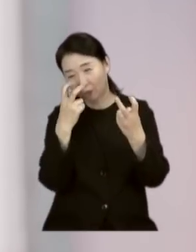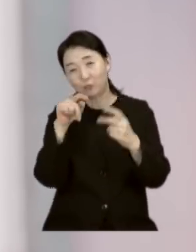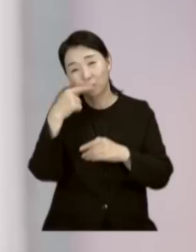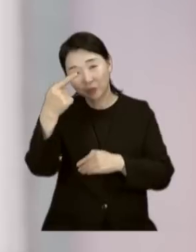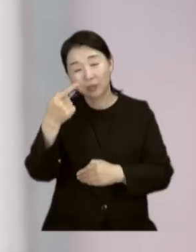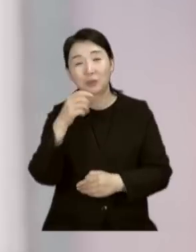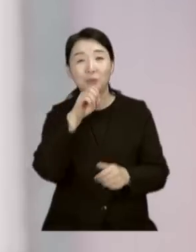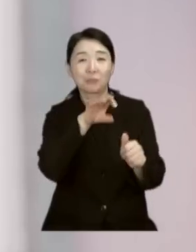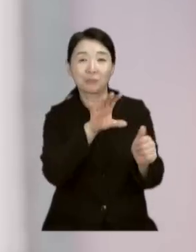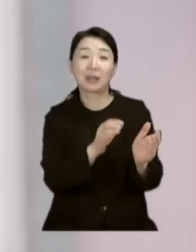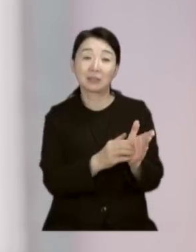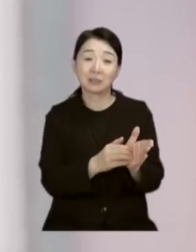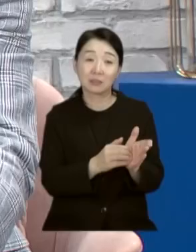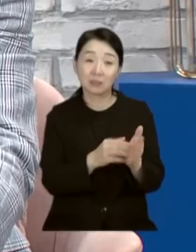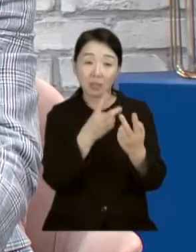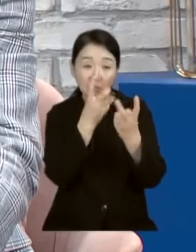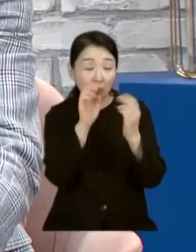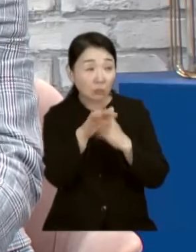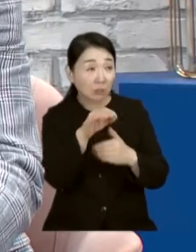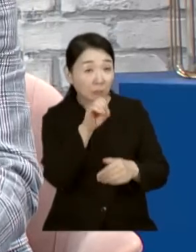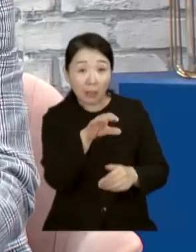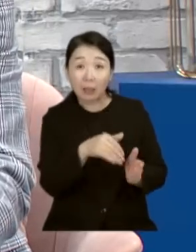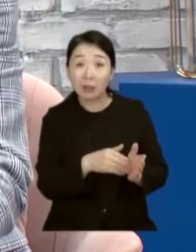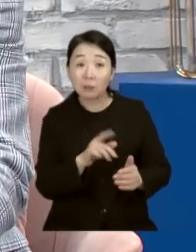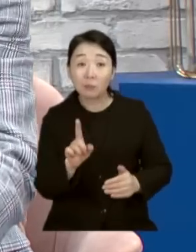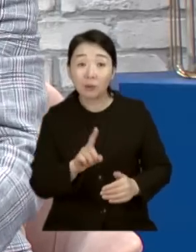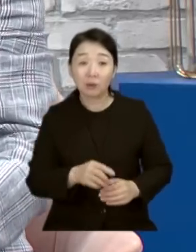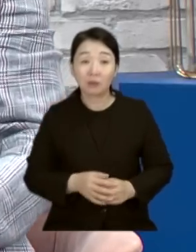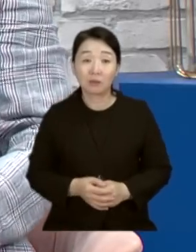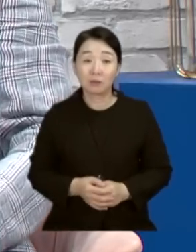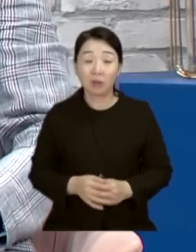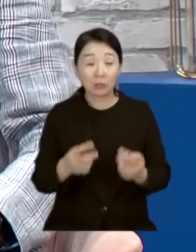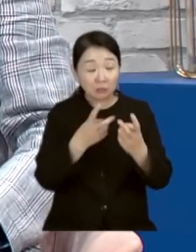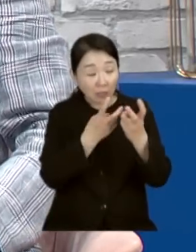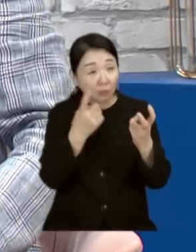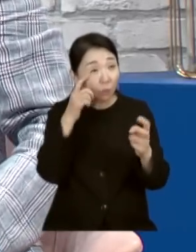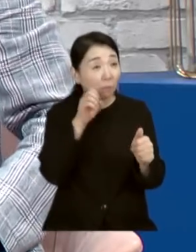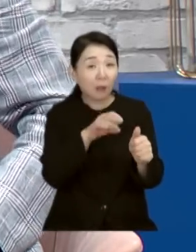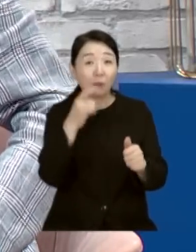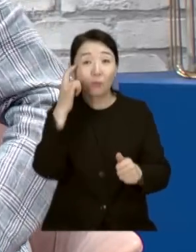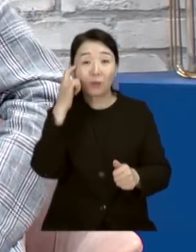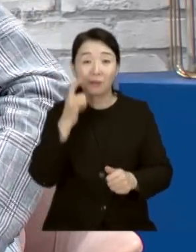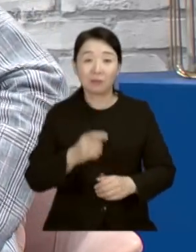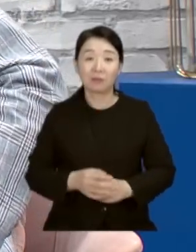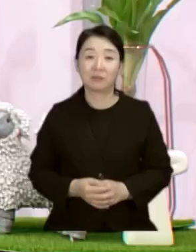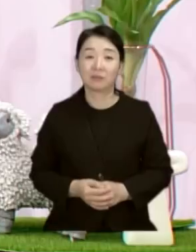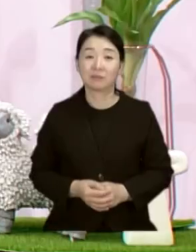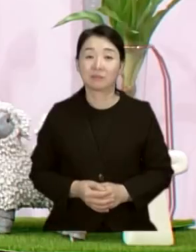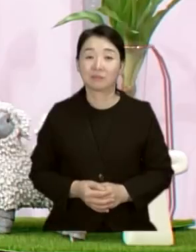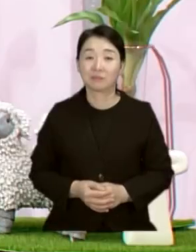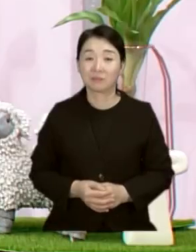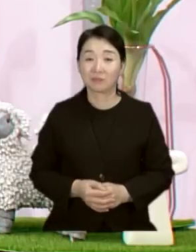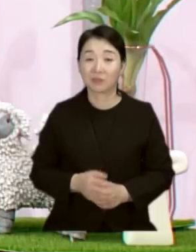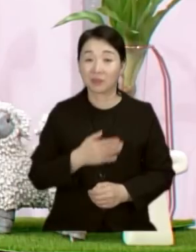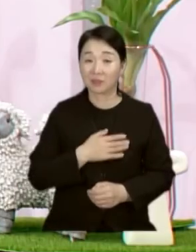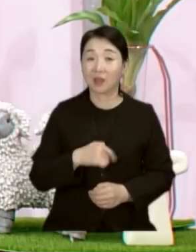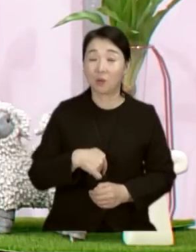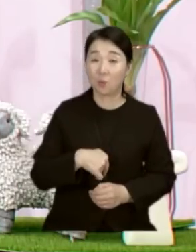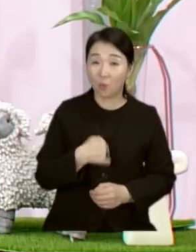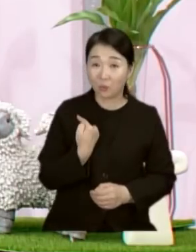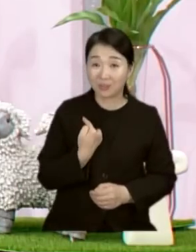나면 계속 발 시키거든요. 재우고 나서요? 네. 아이들이 자는데 말을 시켜요? 네, 말 시키고 막